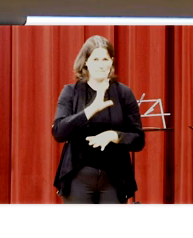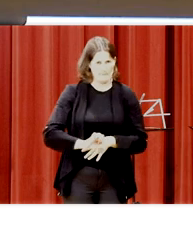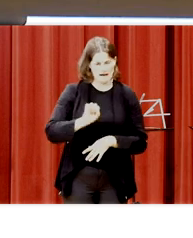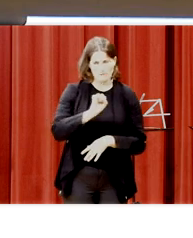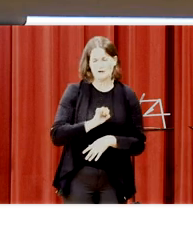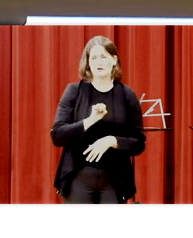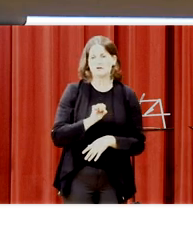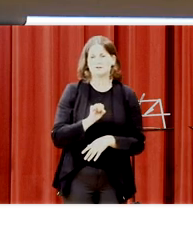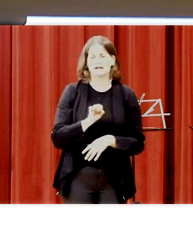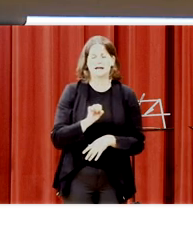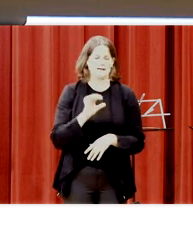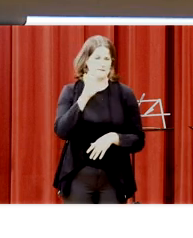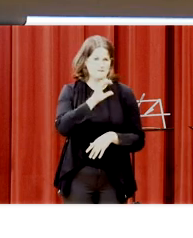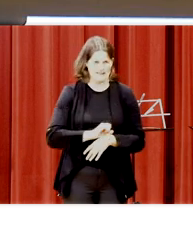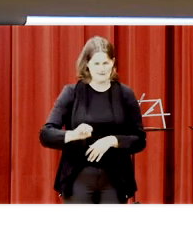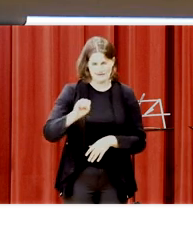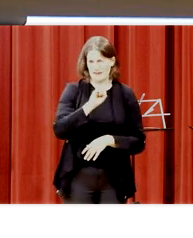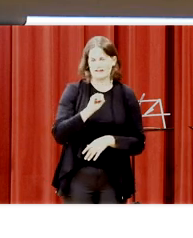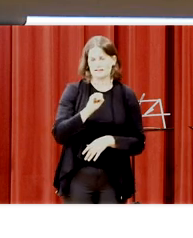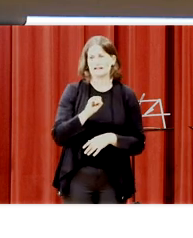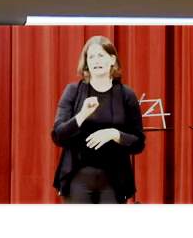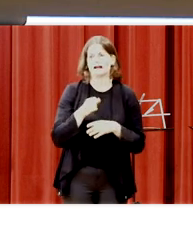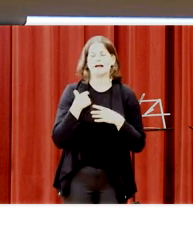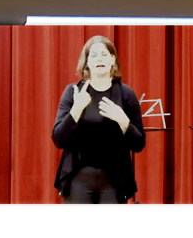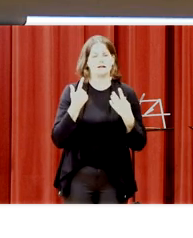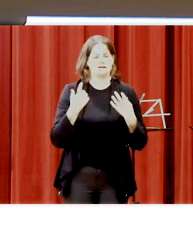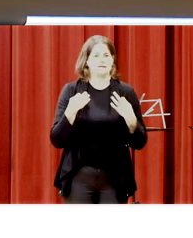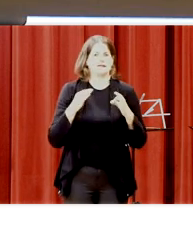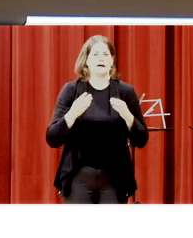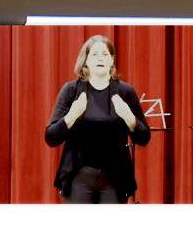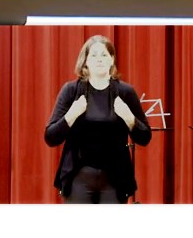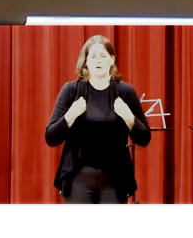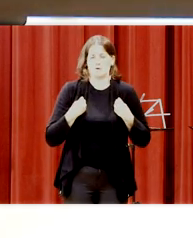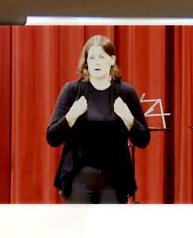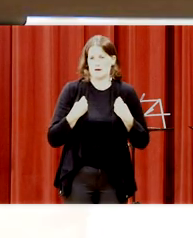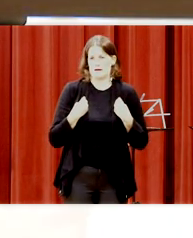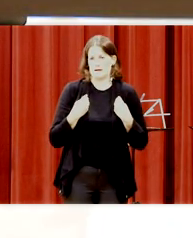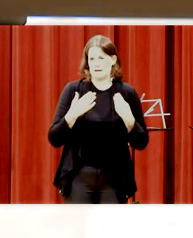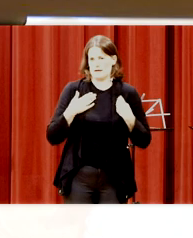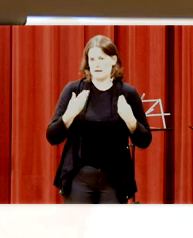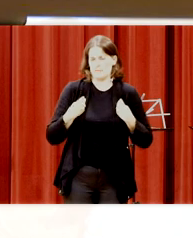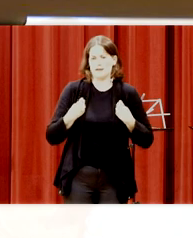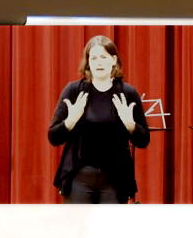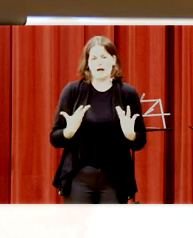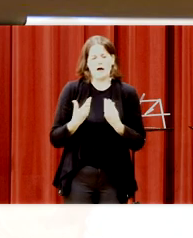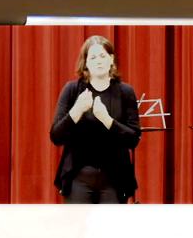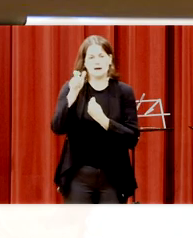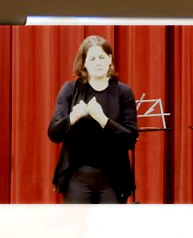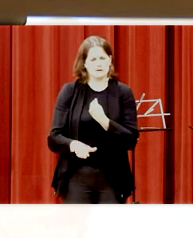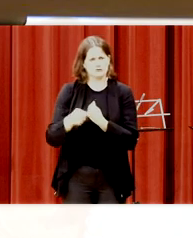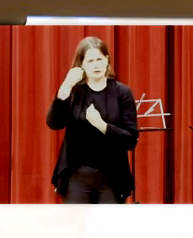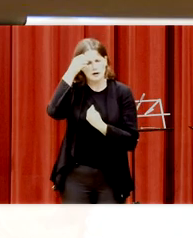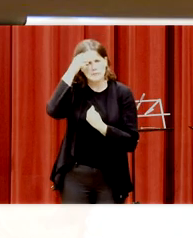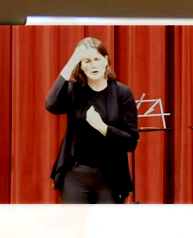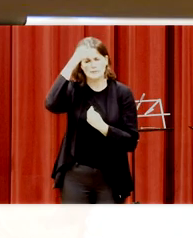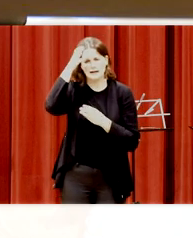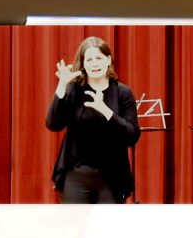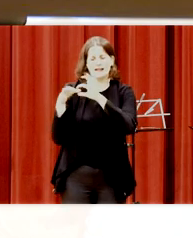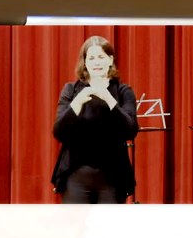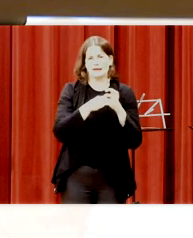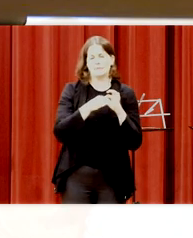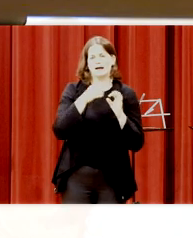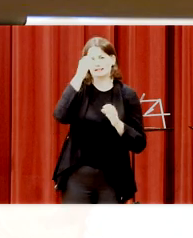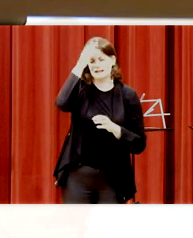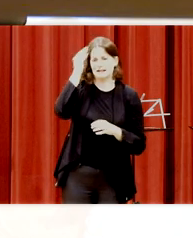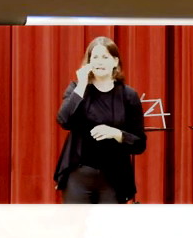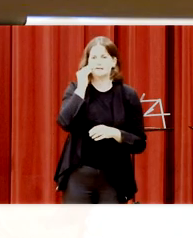molt brillant en el món de la intel·ligència artificial, que era un professor de la Rovira i Virgili, doctorat en informàtica, i que la intel·ligència artificial